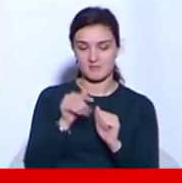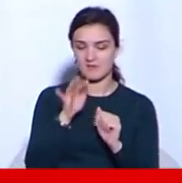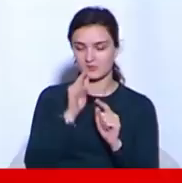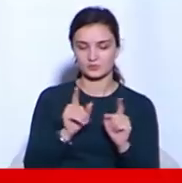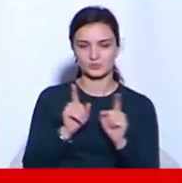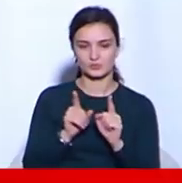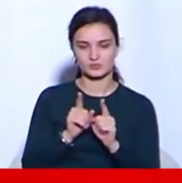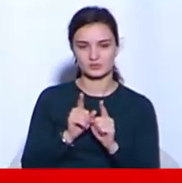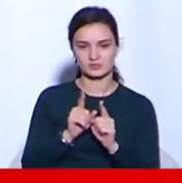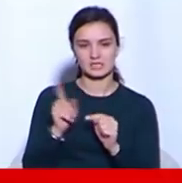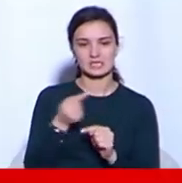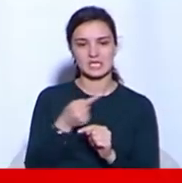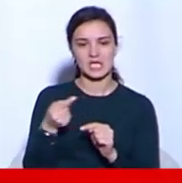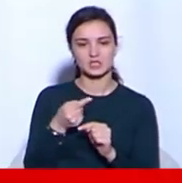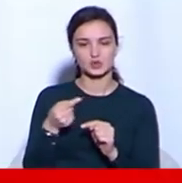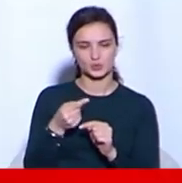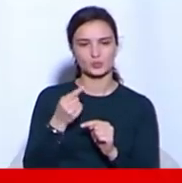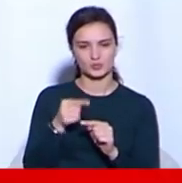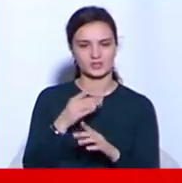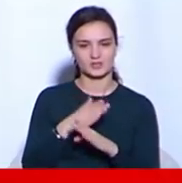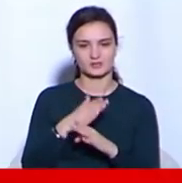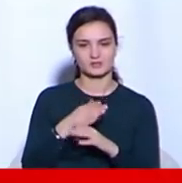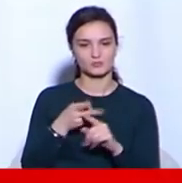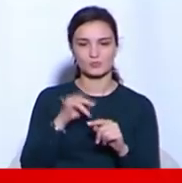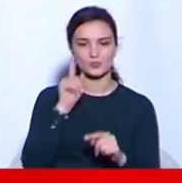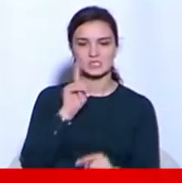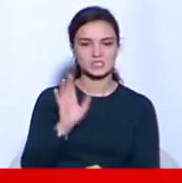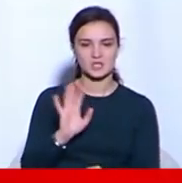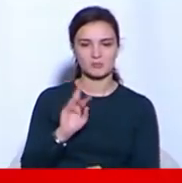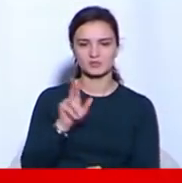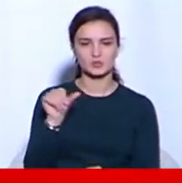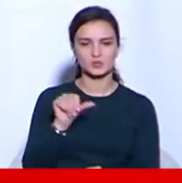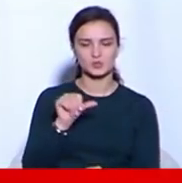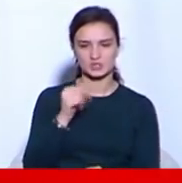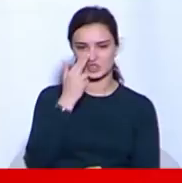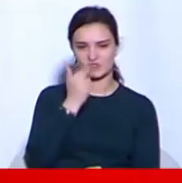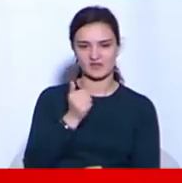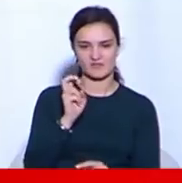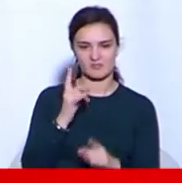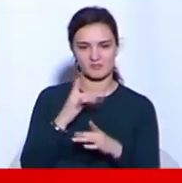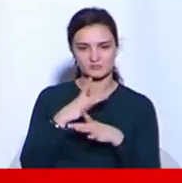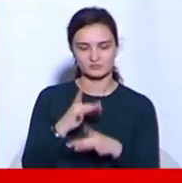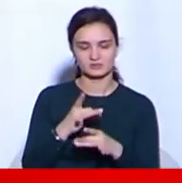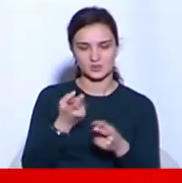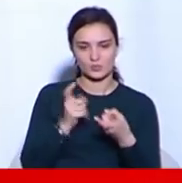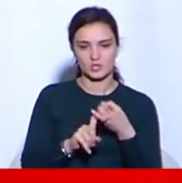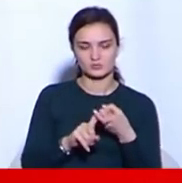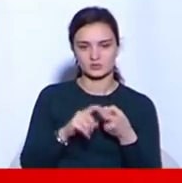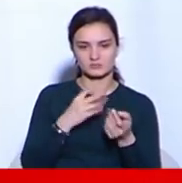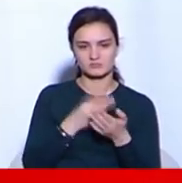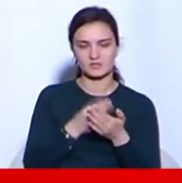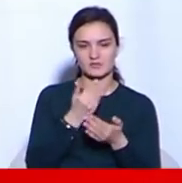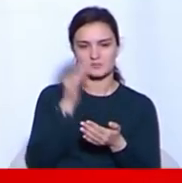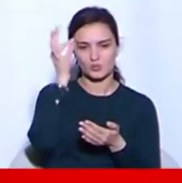დროს ნეგატიური დატვირთვით, იმიტომ რომ უსიამოვნო და ცუდი ჩვევები დაუკავშირდა მისთვის